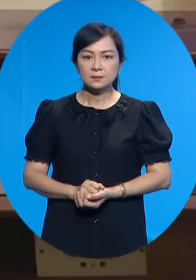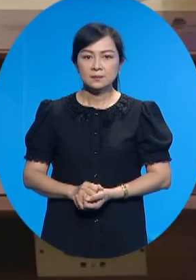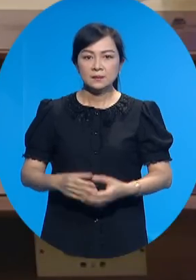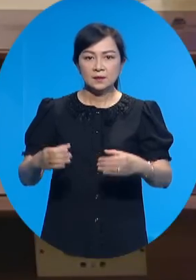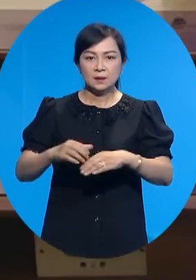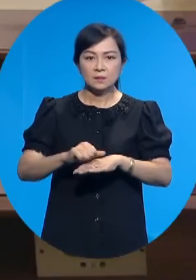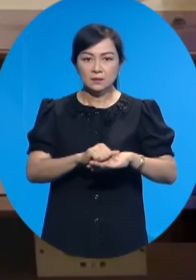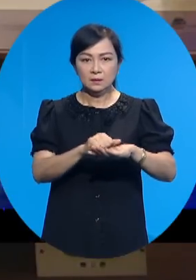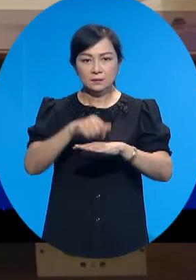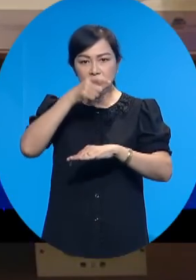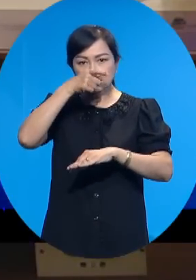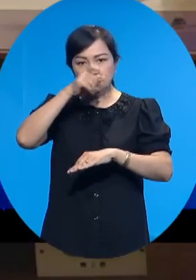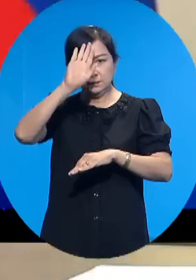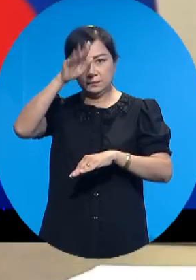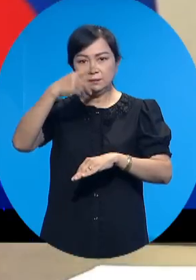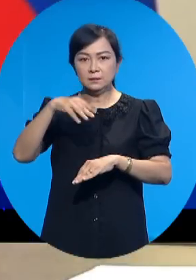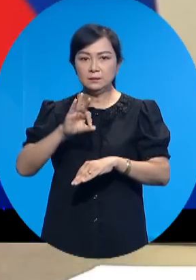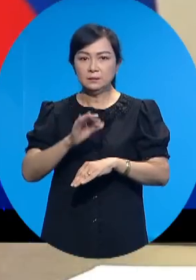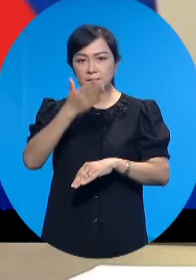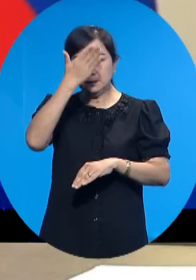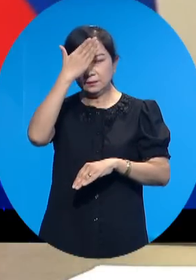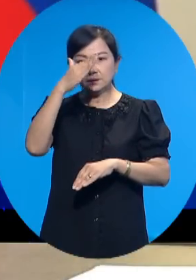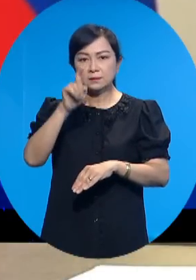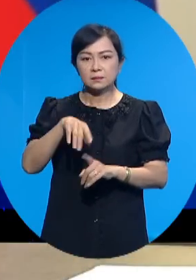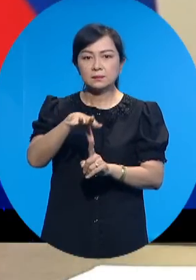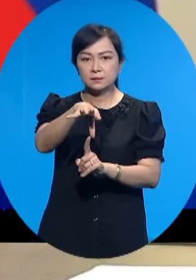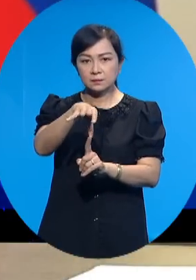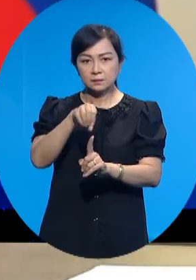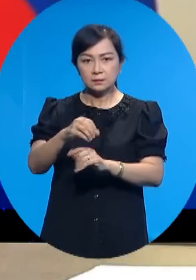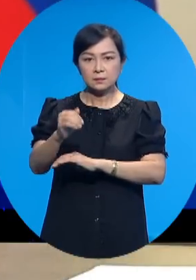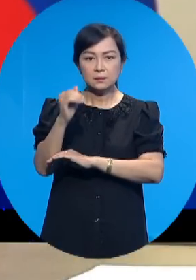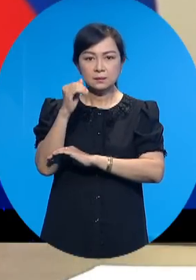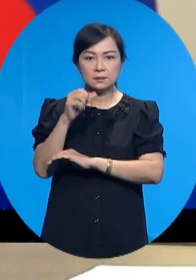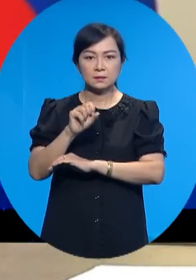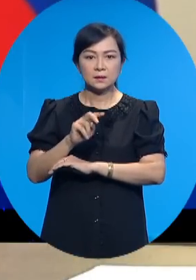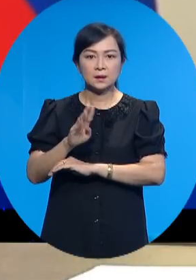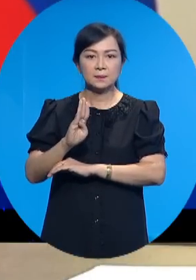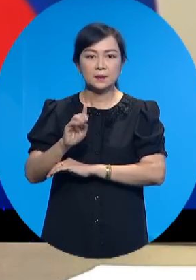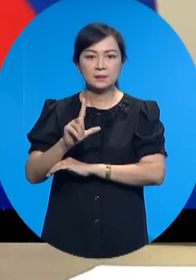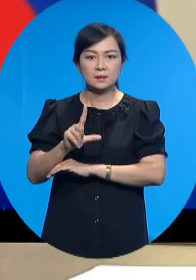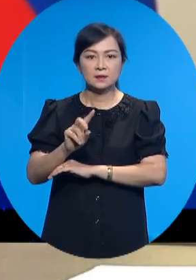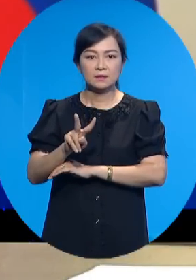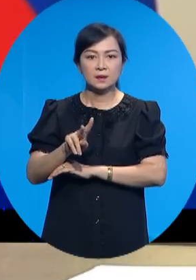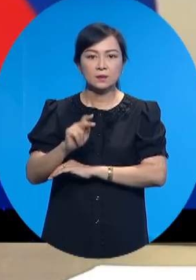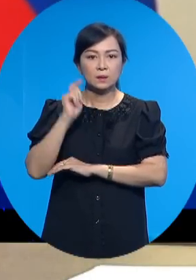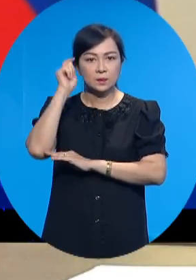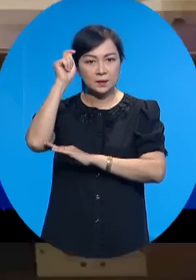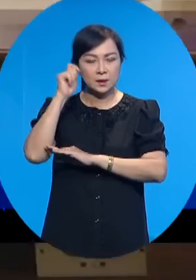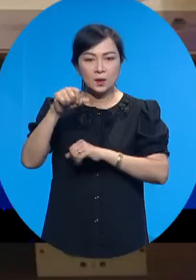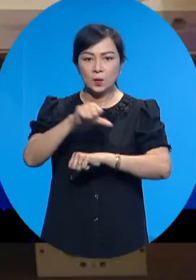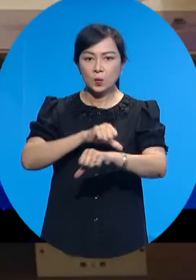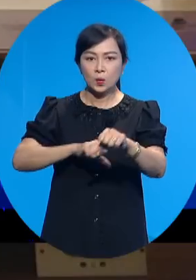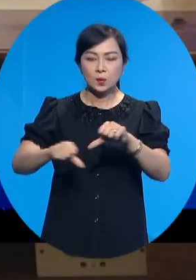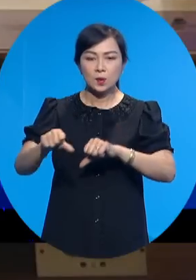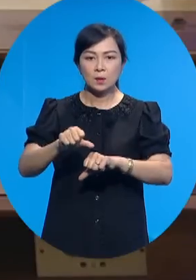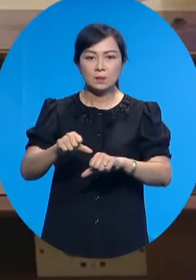Trong một cuộc họp của Hội đồng An ninh Nga, Tổng thống Putin cho biết đã có thông tin về việc thành lập một đơn vị Ba Lan, Litva, Ukraine hoạt động ở